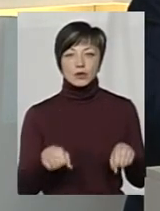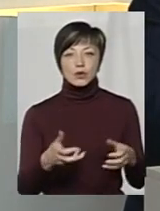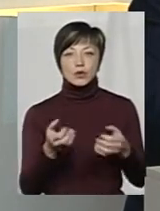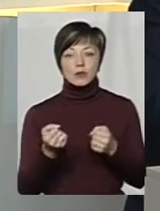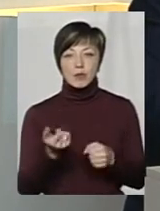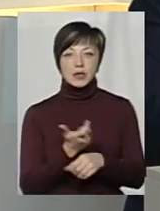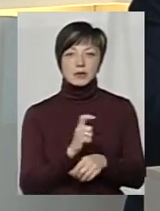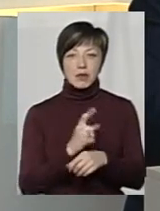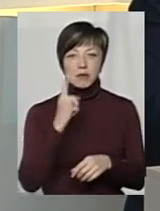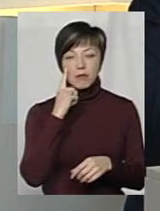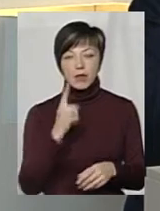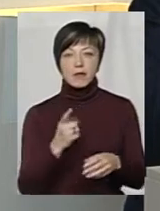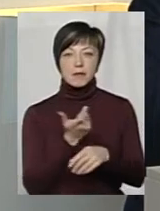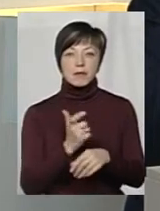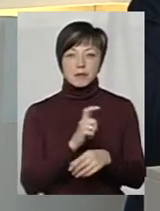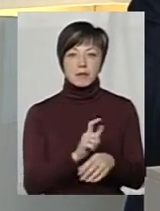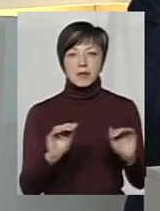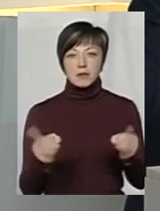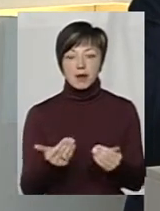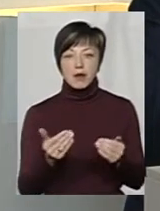бали, максимальні, мінімальні, ставиться оцінка.